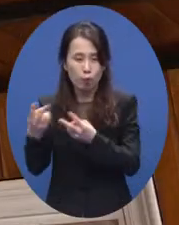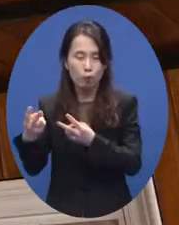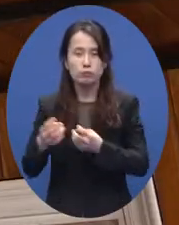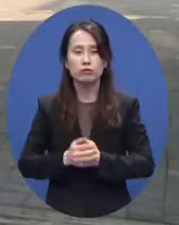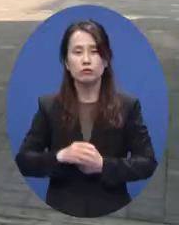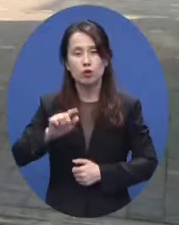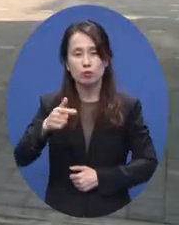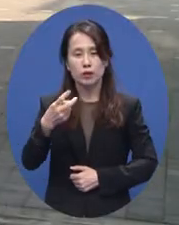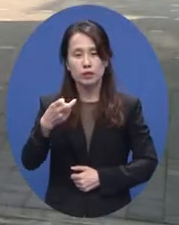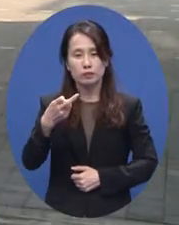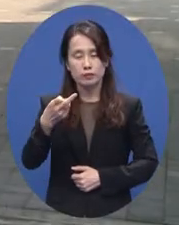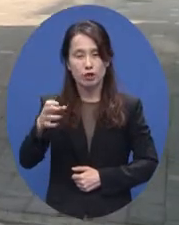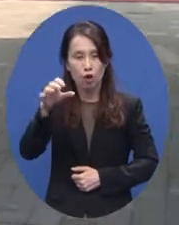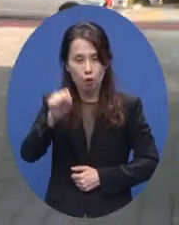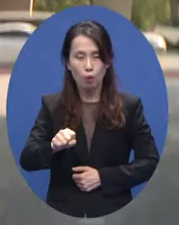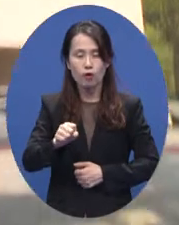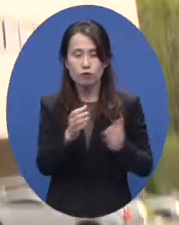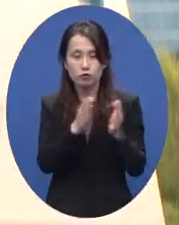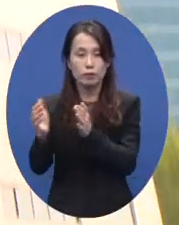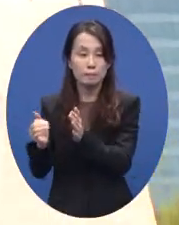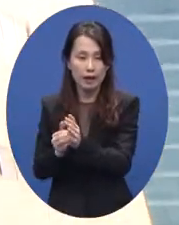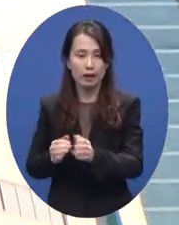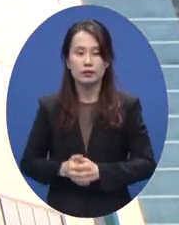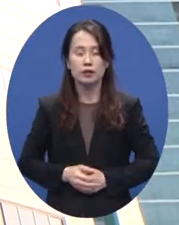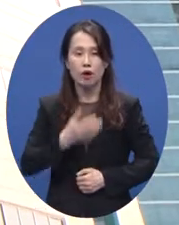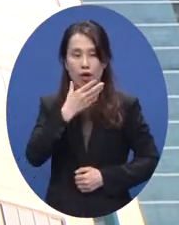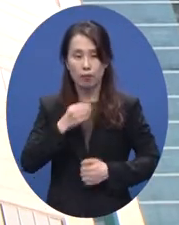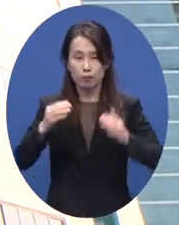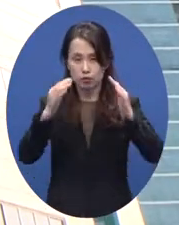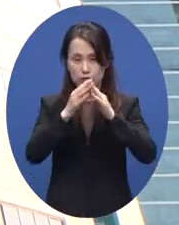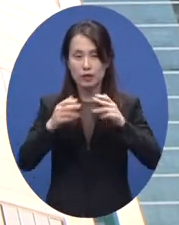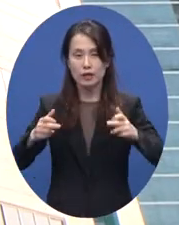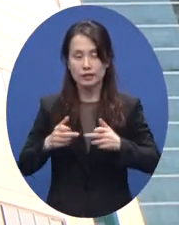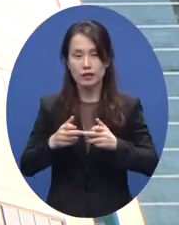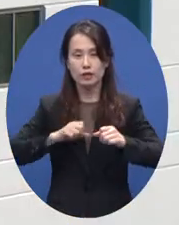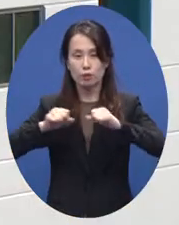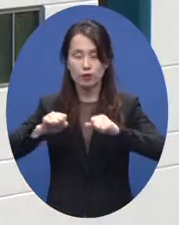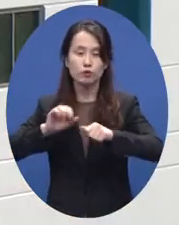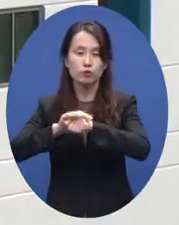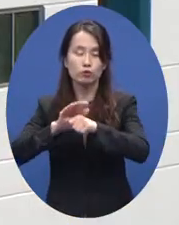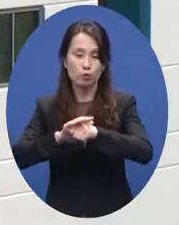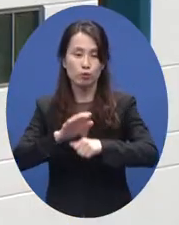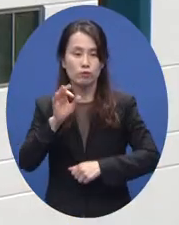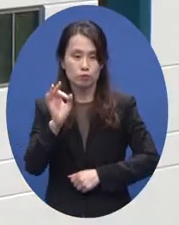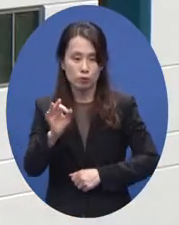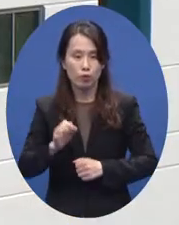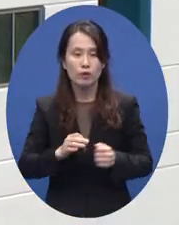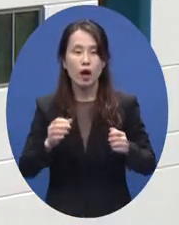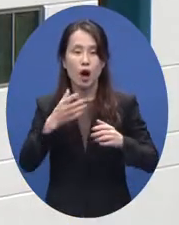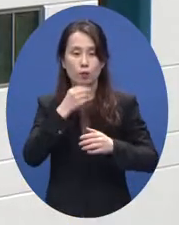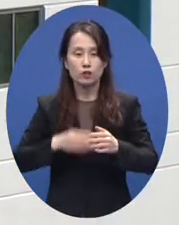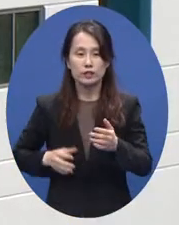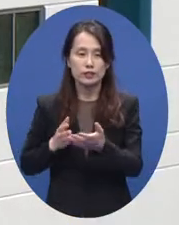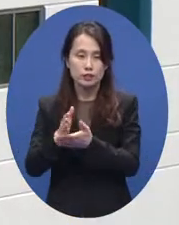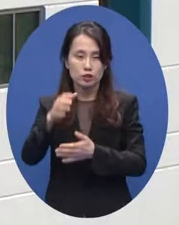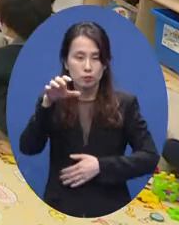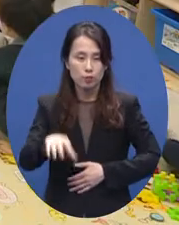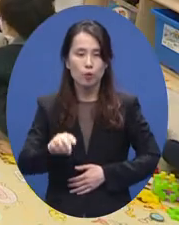포함됐습니다. 이 밖에 행복주택과 아동수당, 장애인 활동급여 지원 등 정부 사업을 포함한 복지 서비스